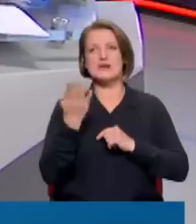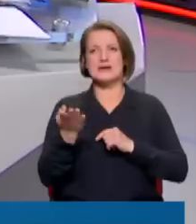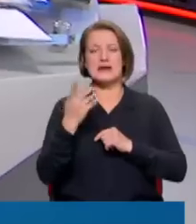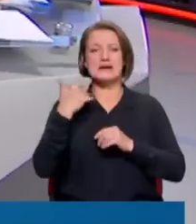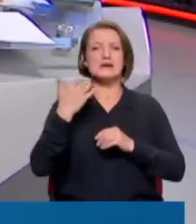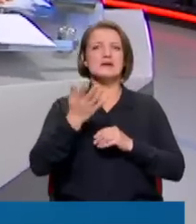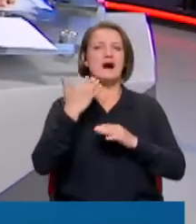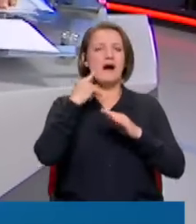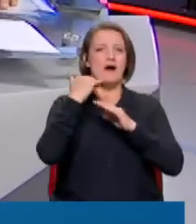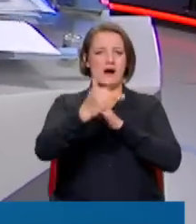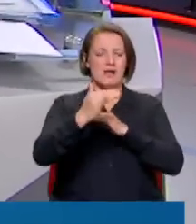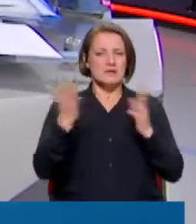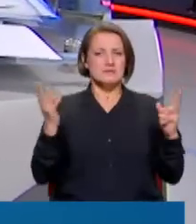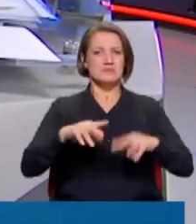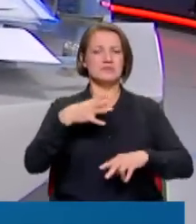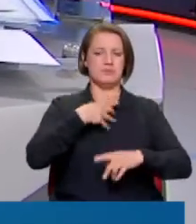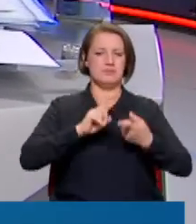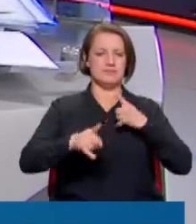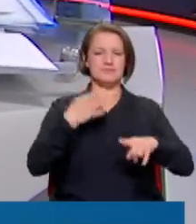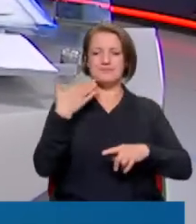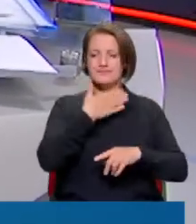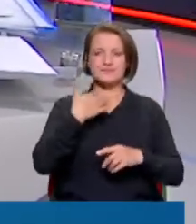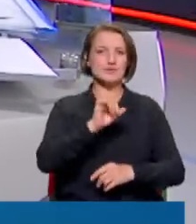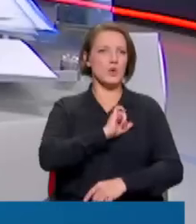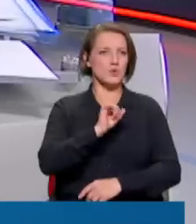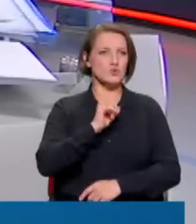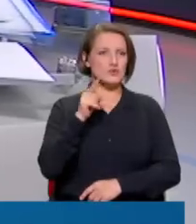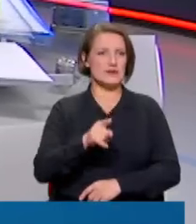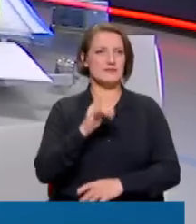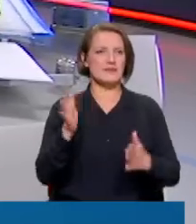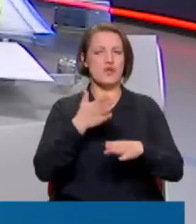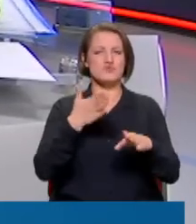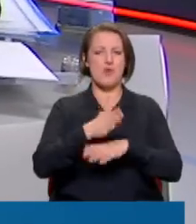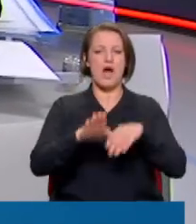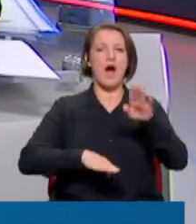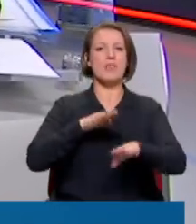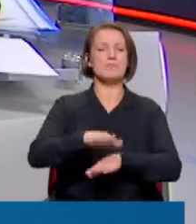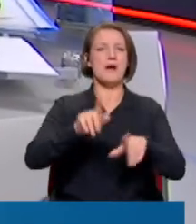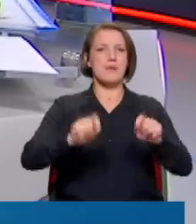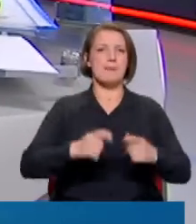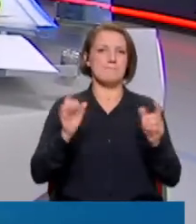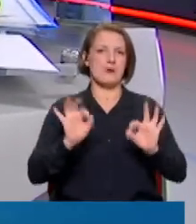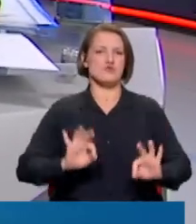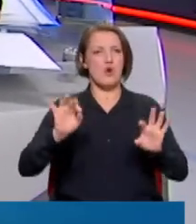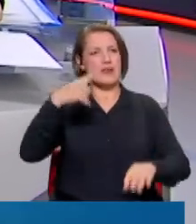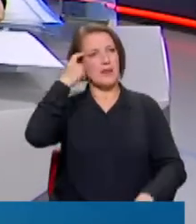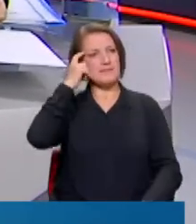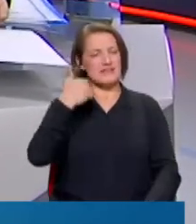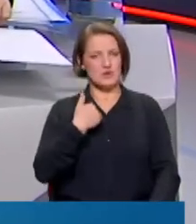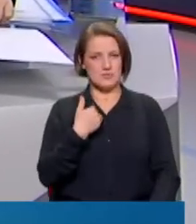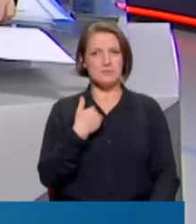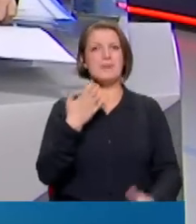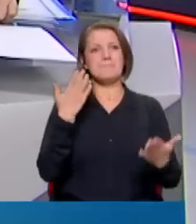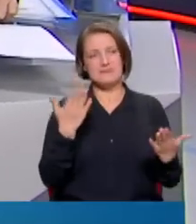kamuoyu oluşursa onlar da kendi siyasi çıkarları korkusuyla daha doğru adımlar atmaya başlayabilirler diye tahmin ediyorum Evet